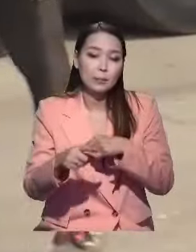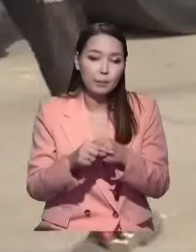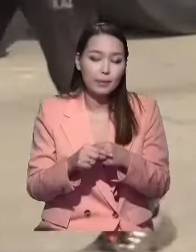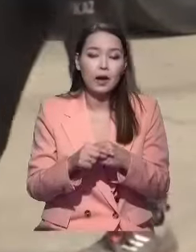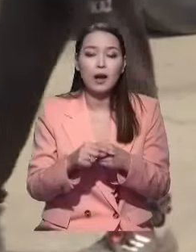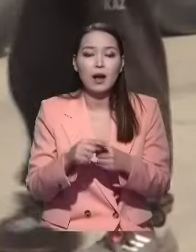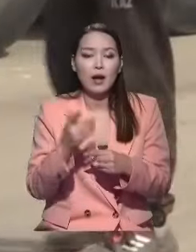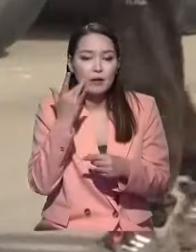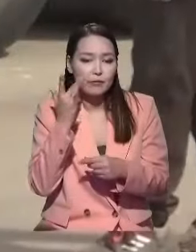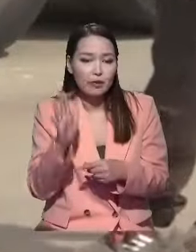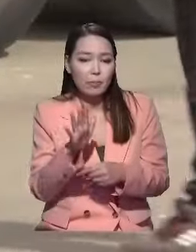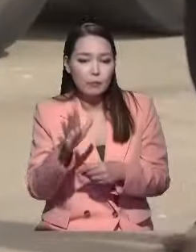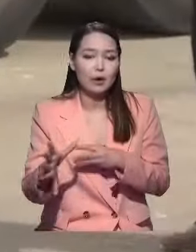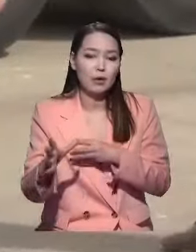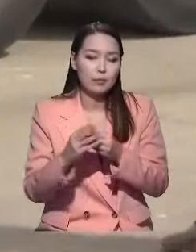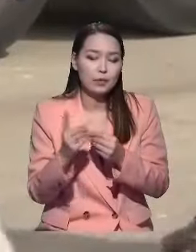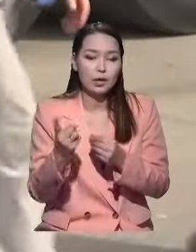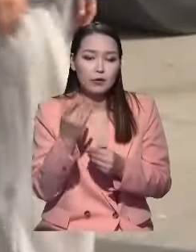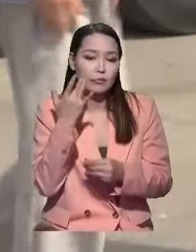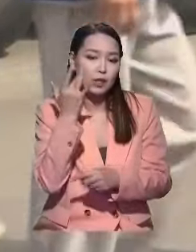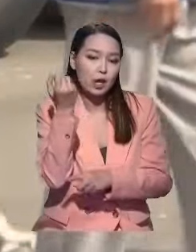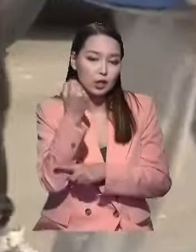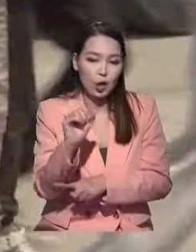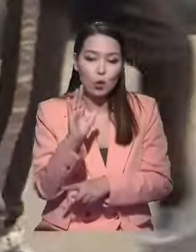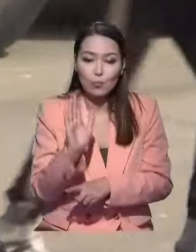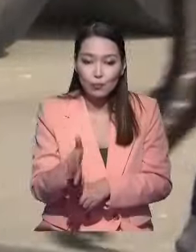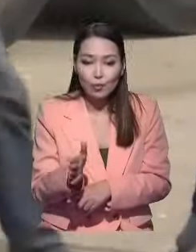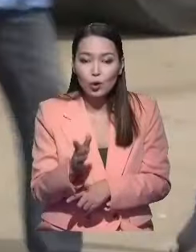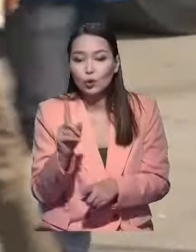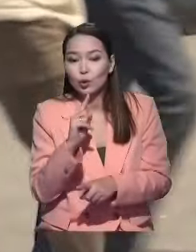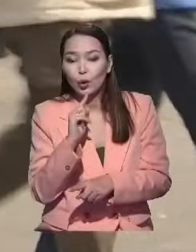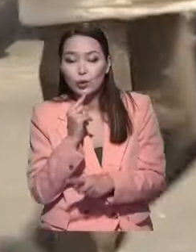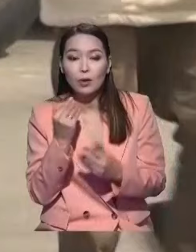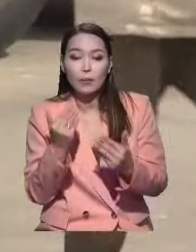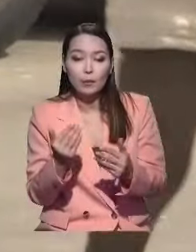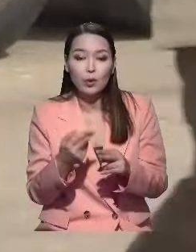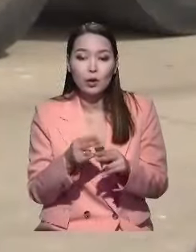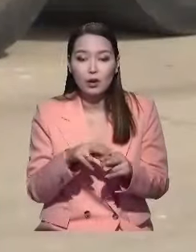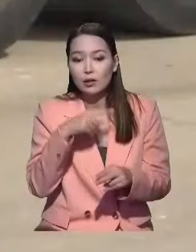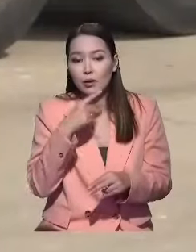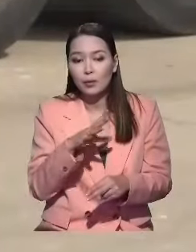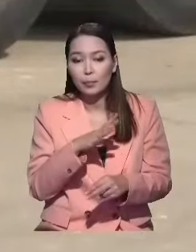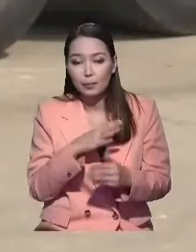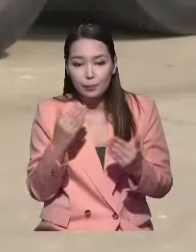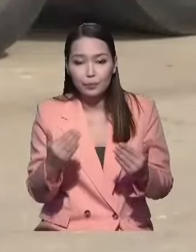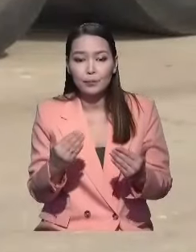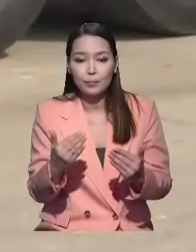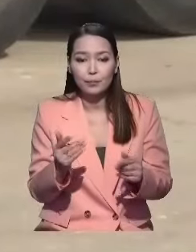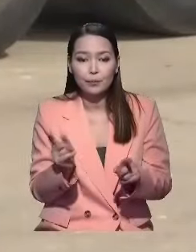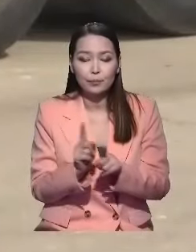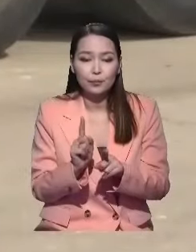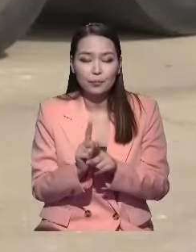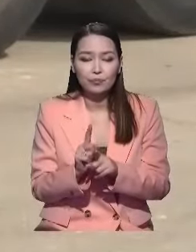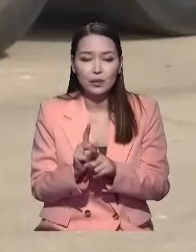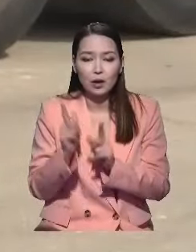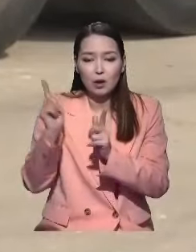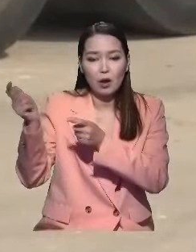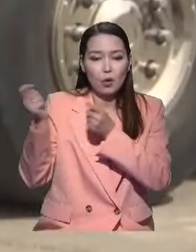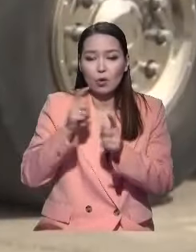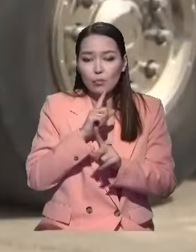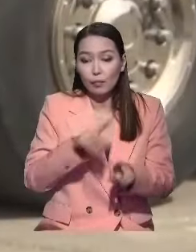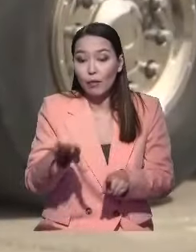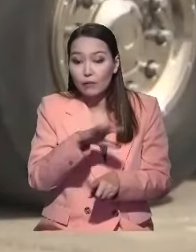біз барлығында жеңеміз. Президентіміз айтты, бізге сырттан ешкім ештеңе әкеп бермейді, барлығы өзіміздің